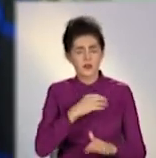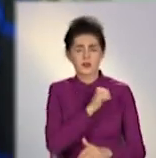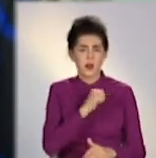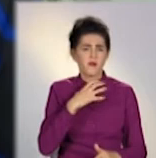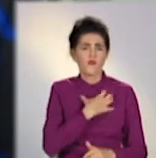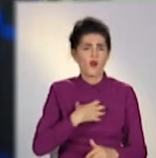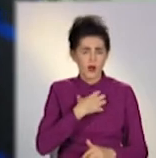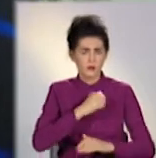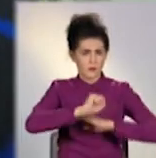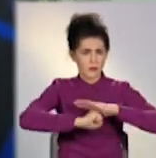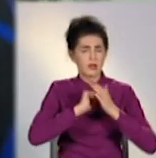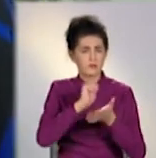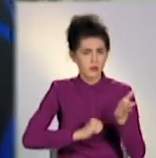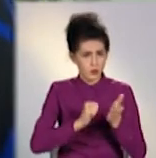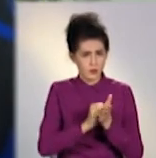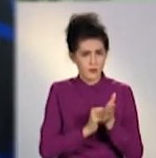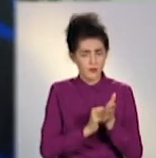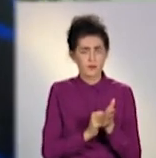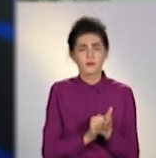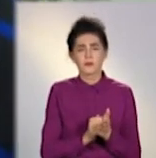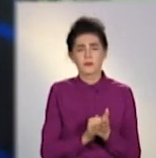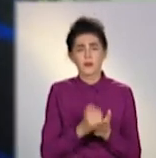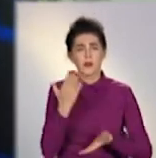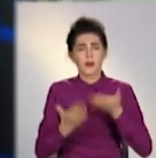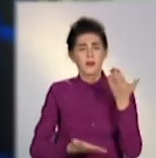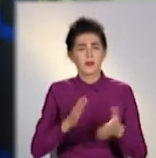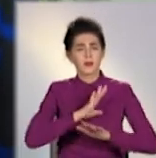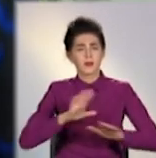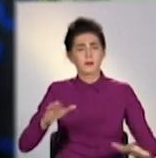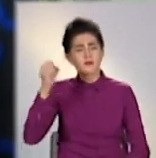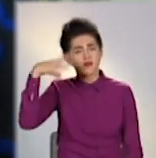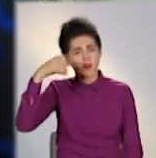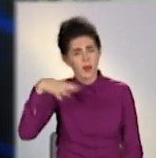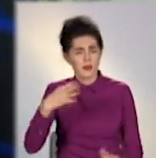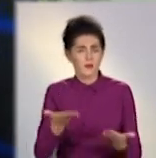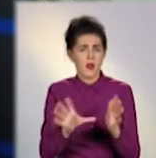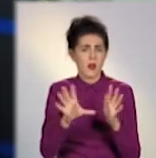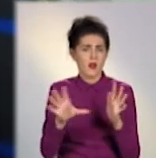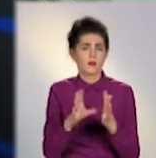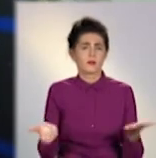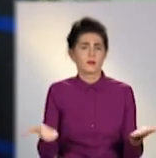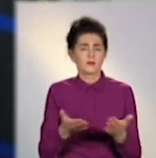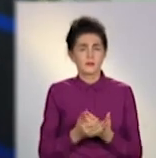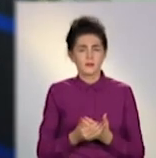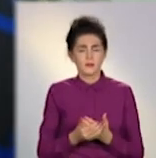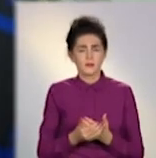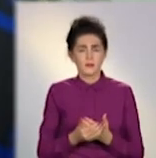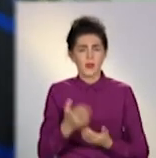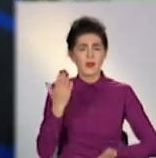причини. Або не було світла, тобто напруги,